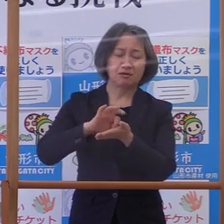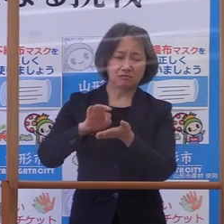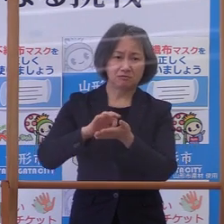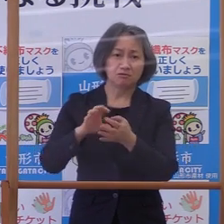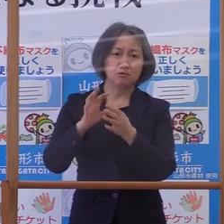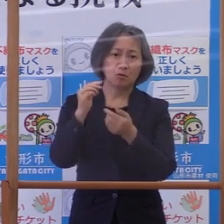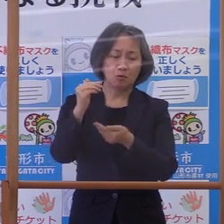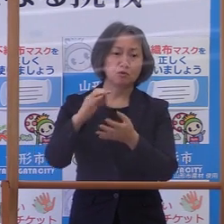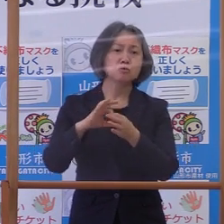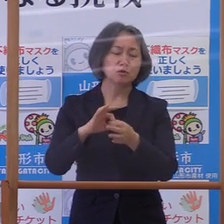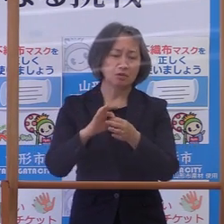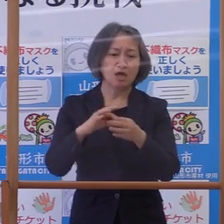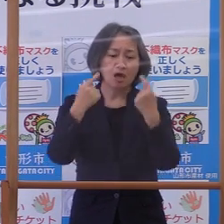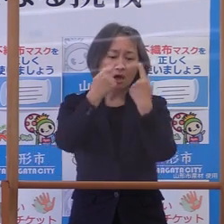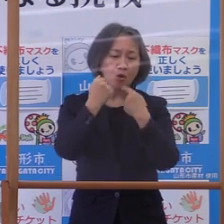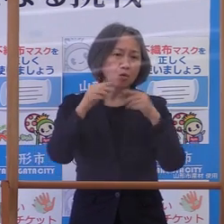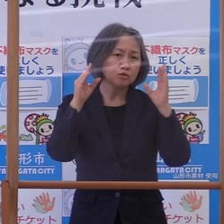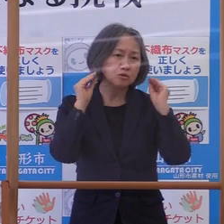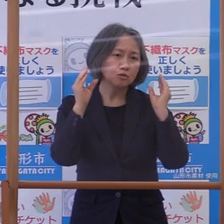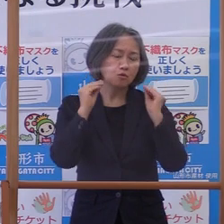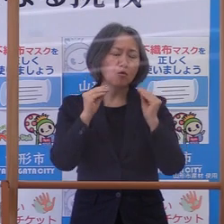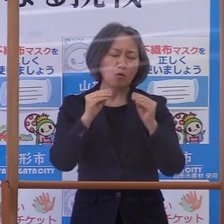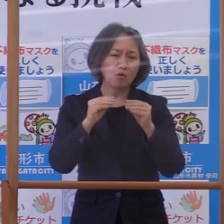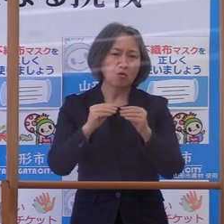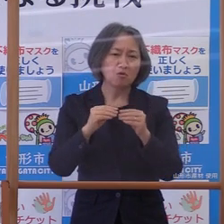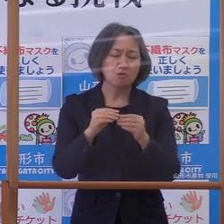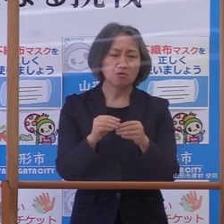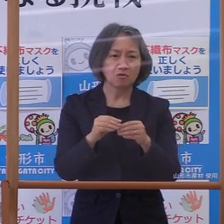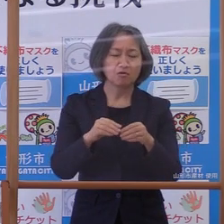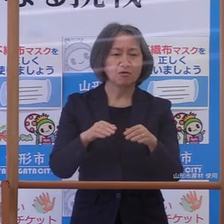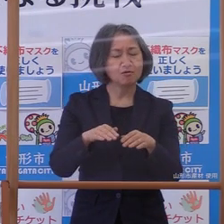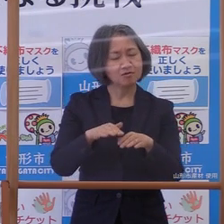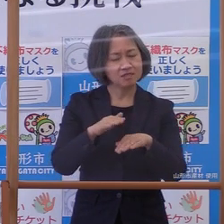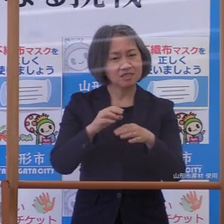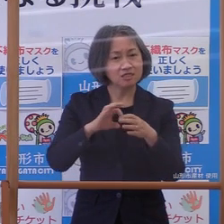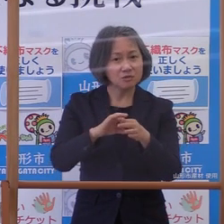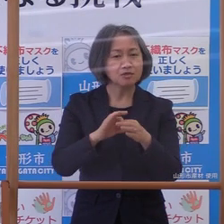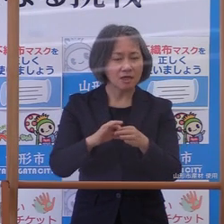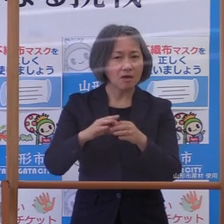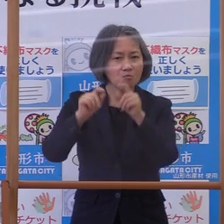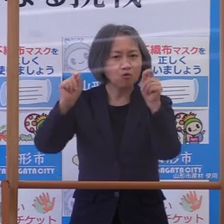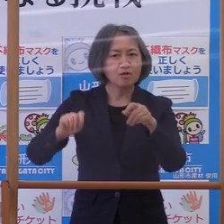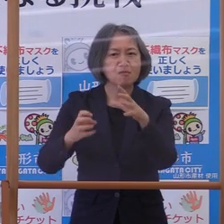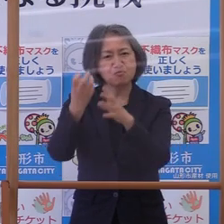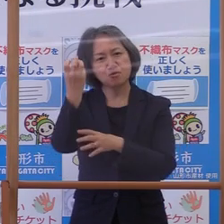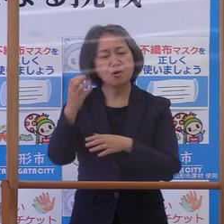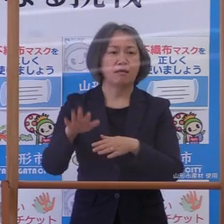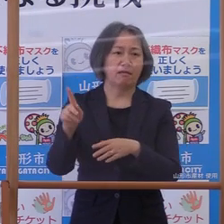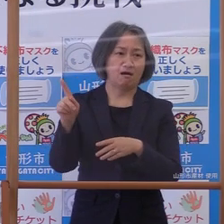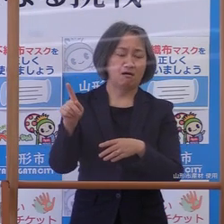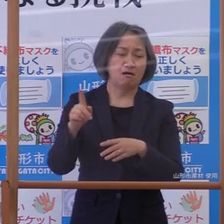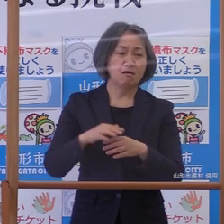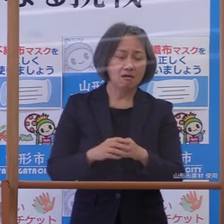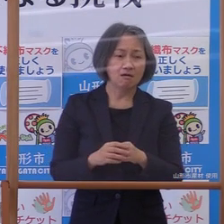に関しての個人情報の取り扱いということで、そこが問題になっているということで、国の方が